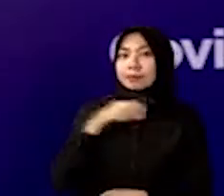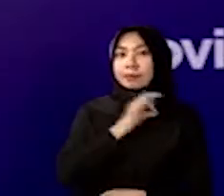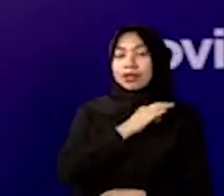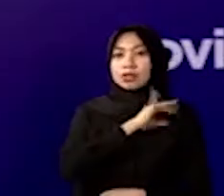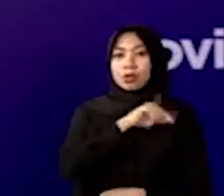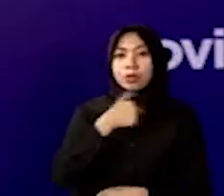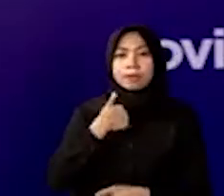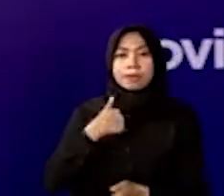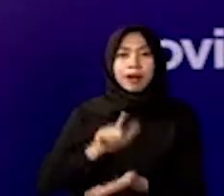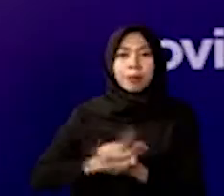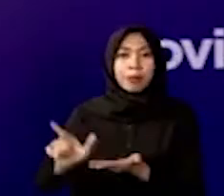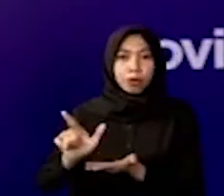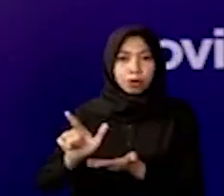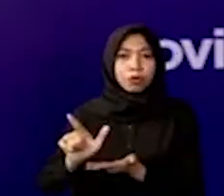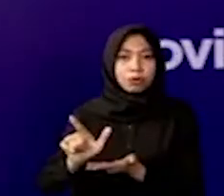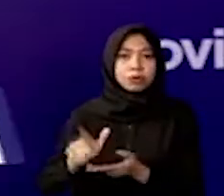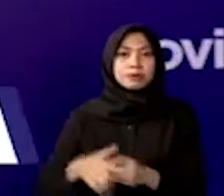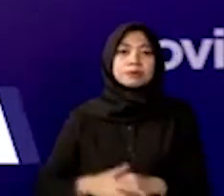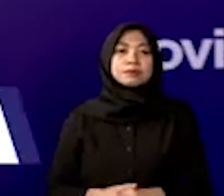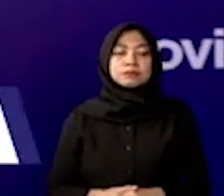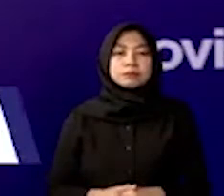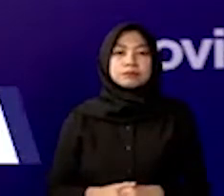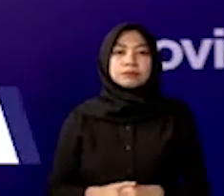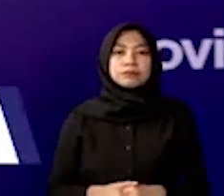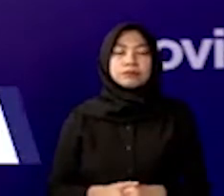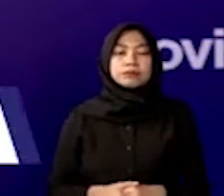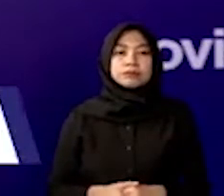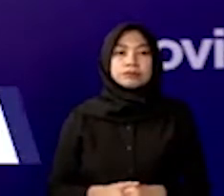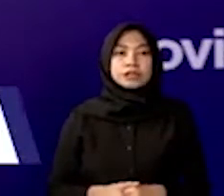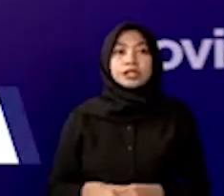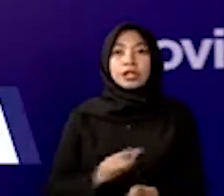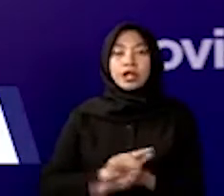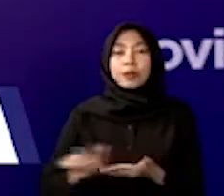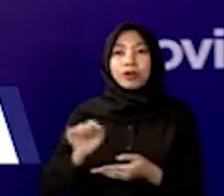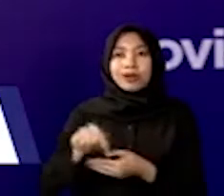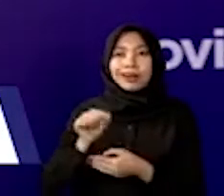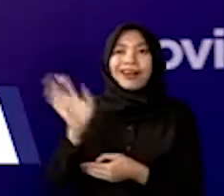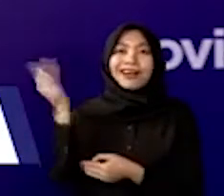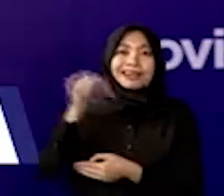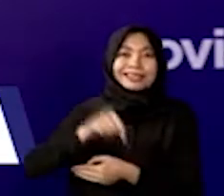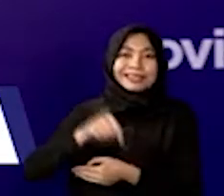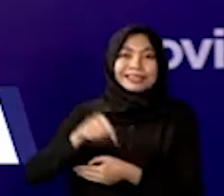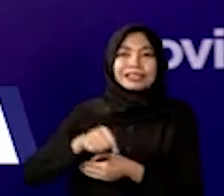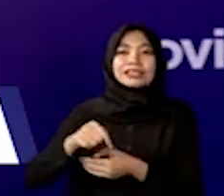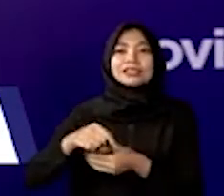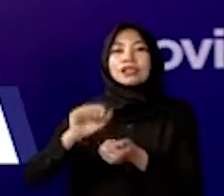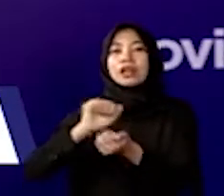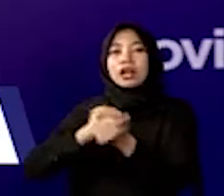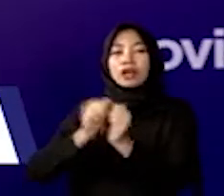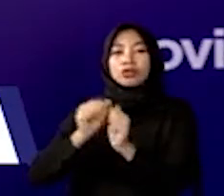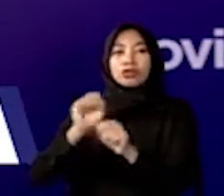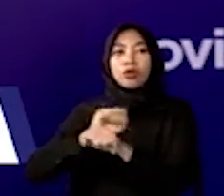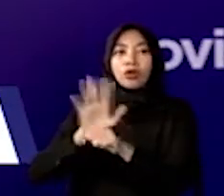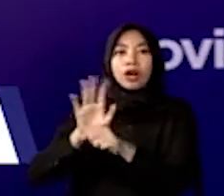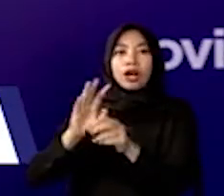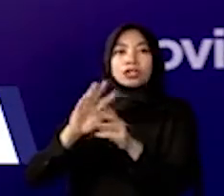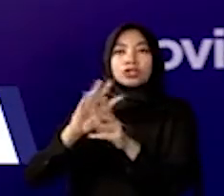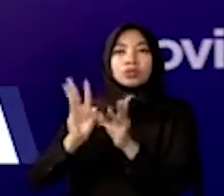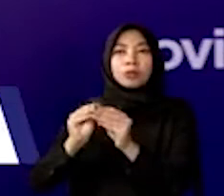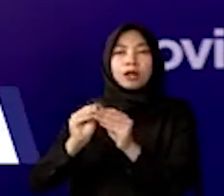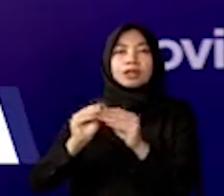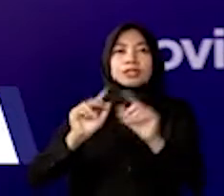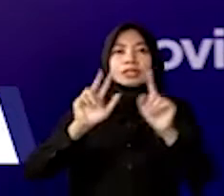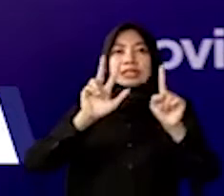penanganan covid eh seperti per hari ini rata-rata kasus covid aktif itu sudah